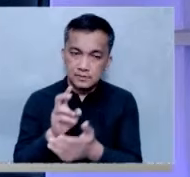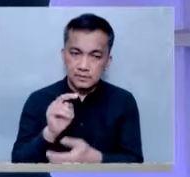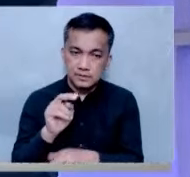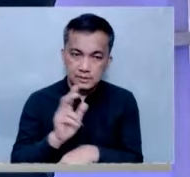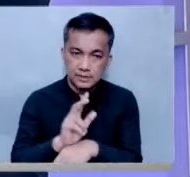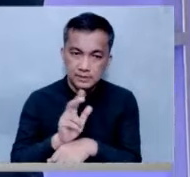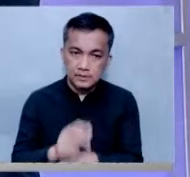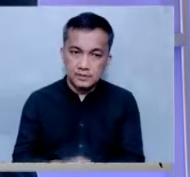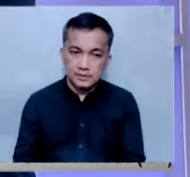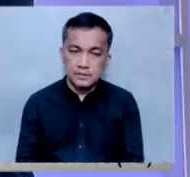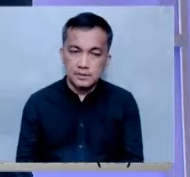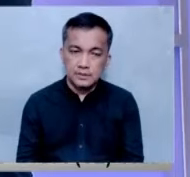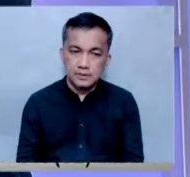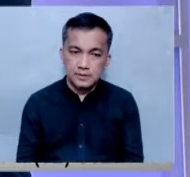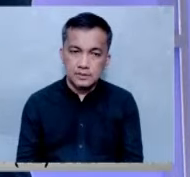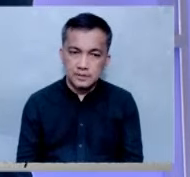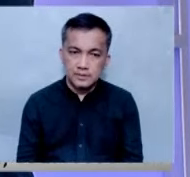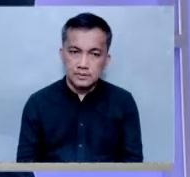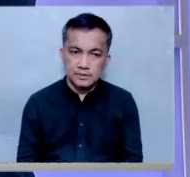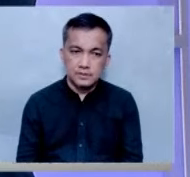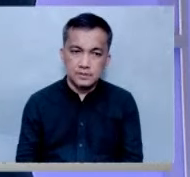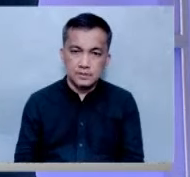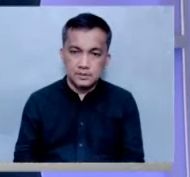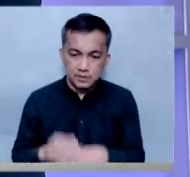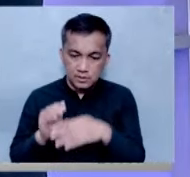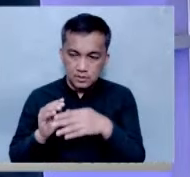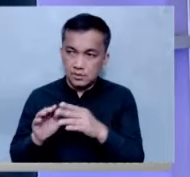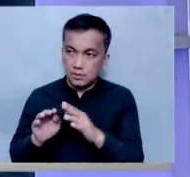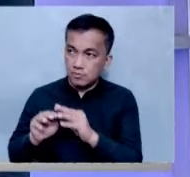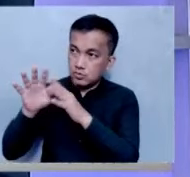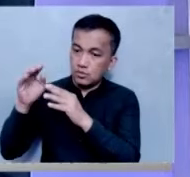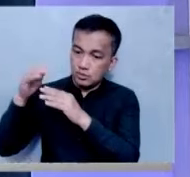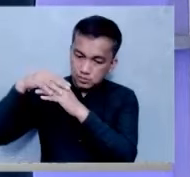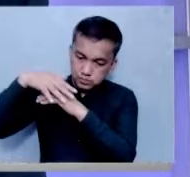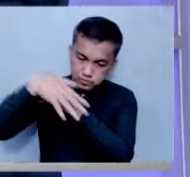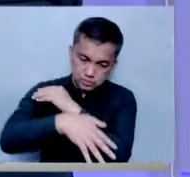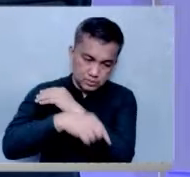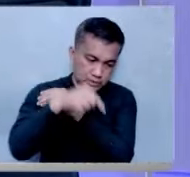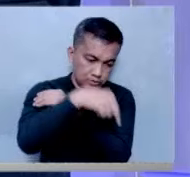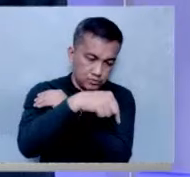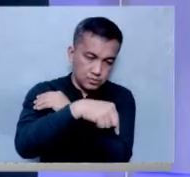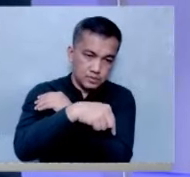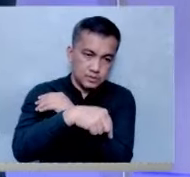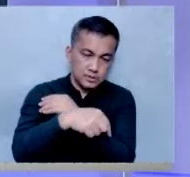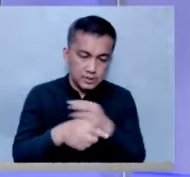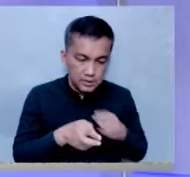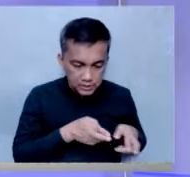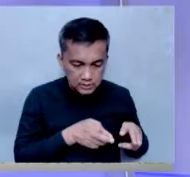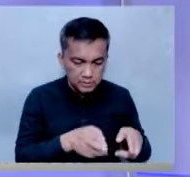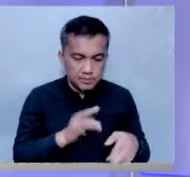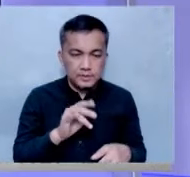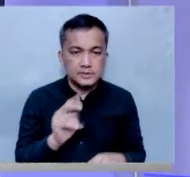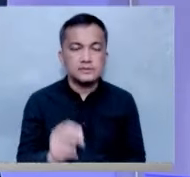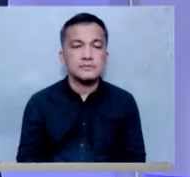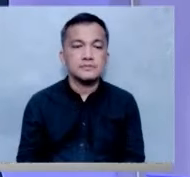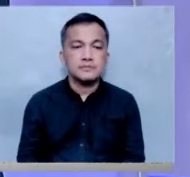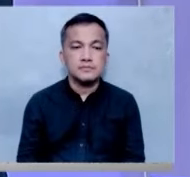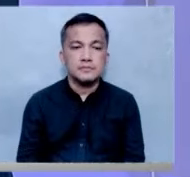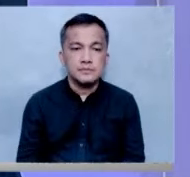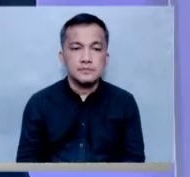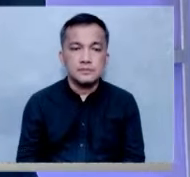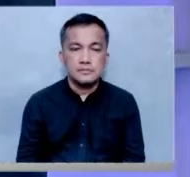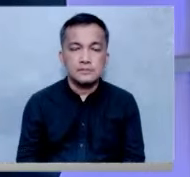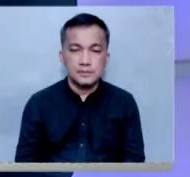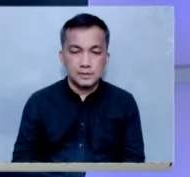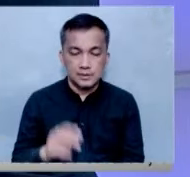Nakita po nyo, nasa paanan po siya ng bundok, bundok Isarog, at nandun siya sa river basin mismo. Hindi lang yan. Ito pong Naga City,